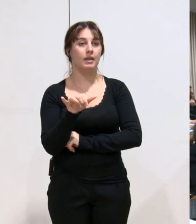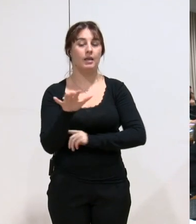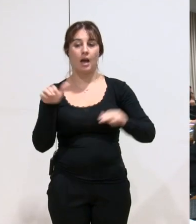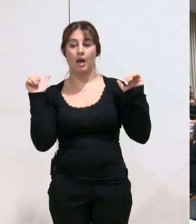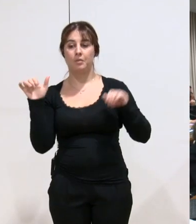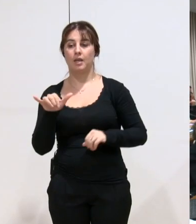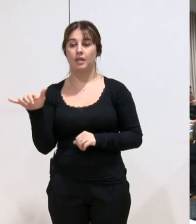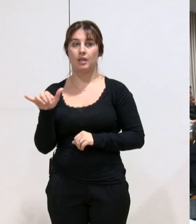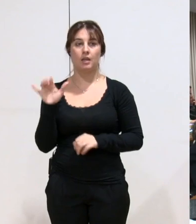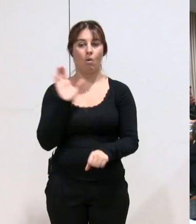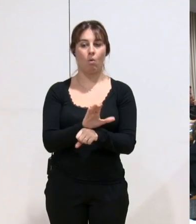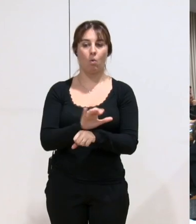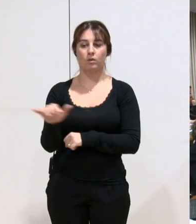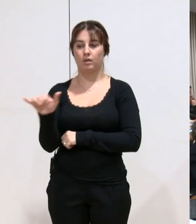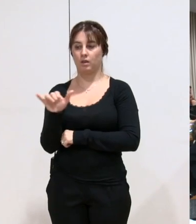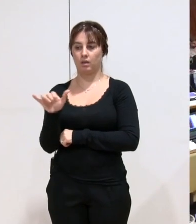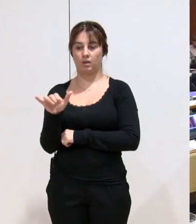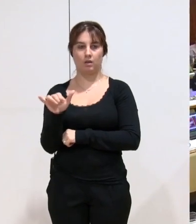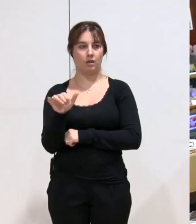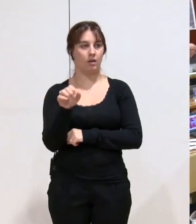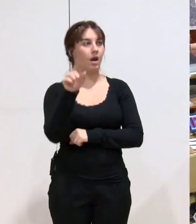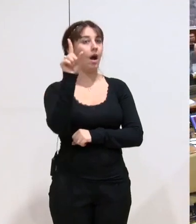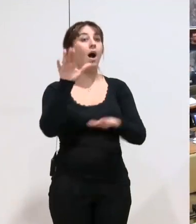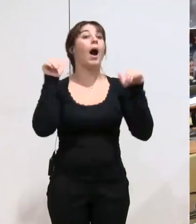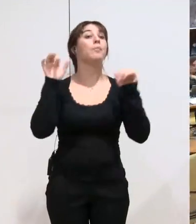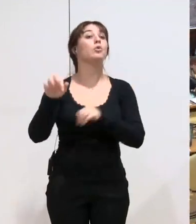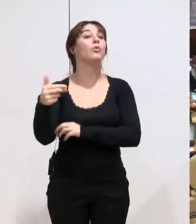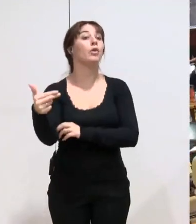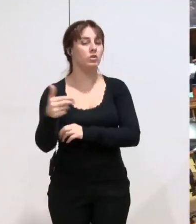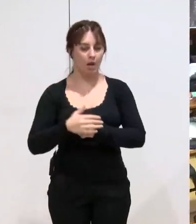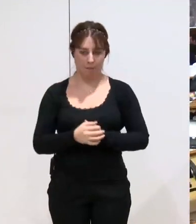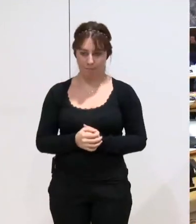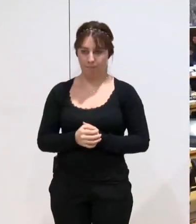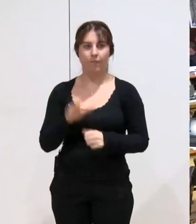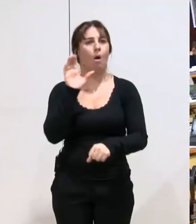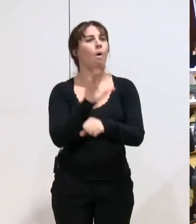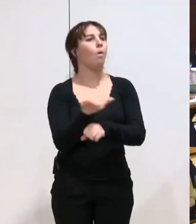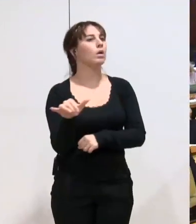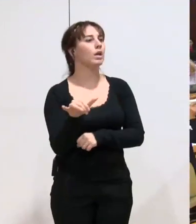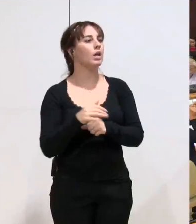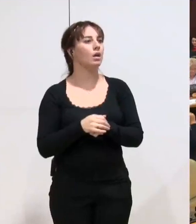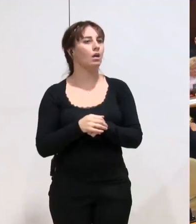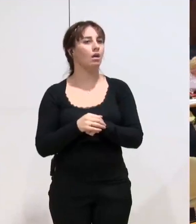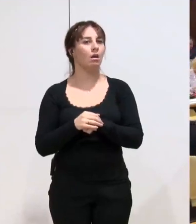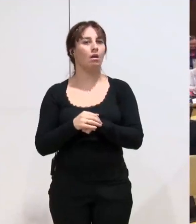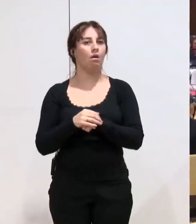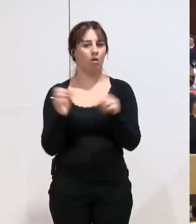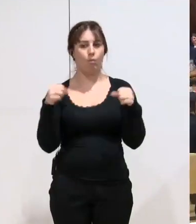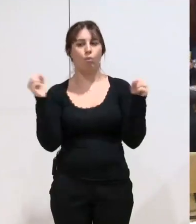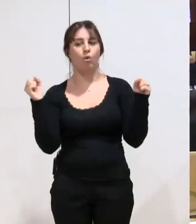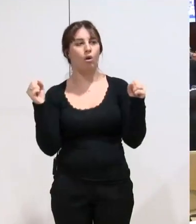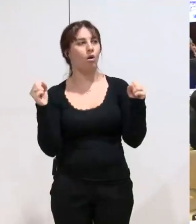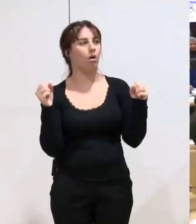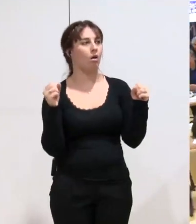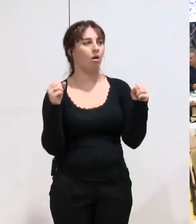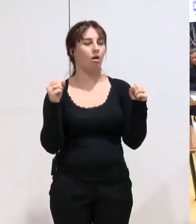s'abstient ? Qui est contre ? Ah, abstention du Front National ? Qui est contre, qui est pour,